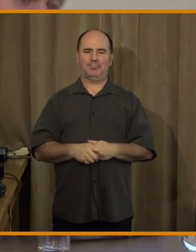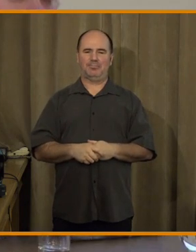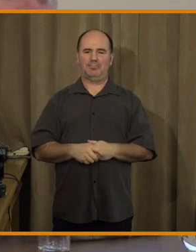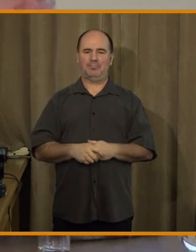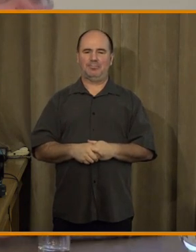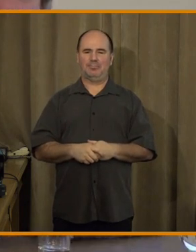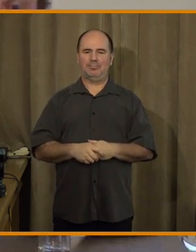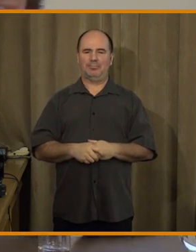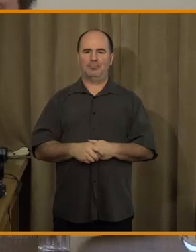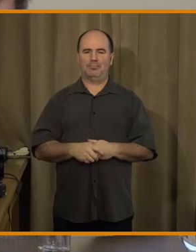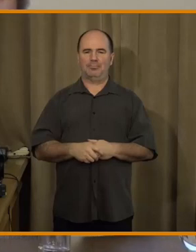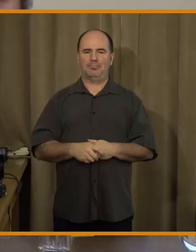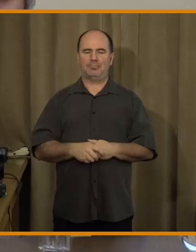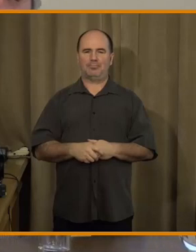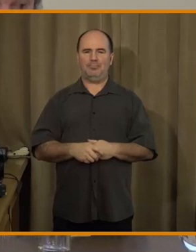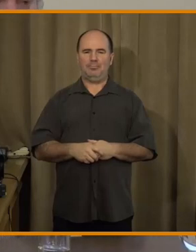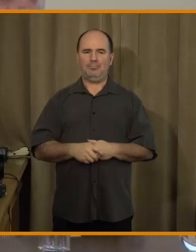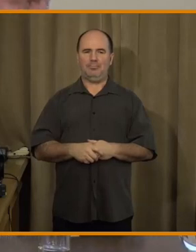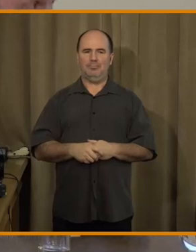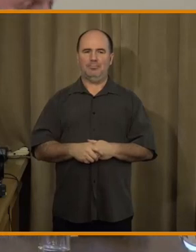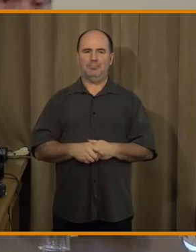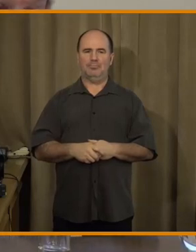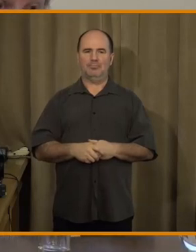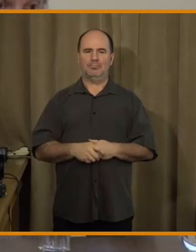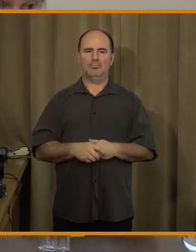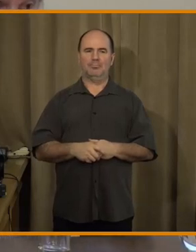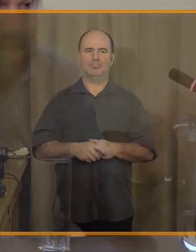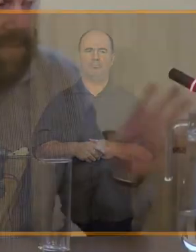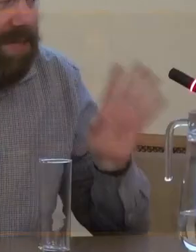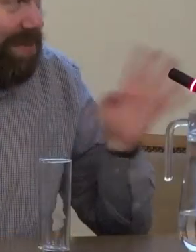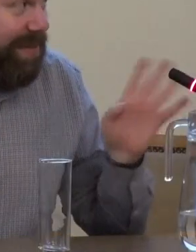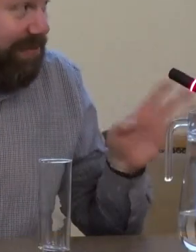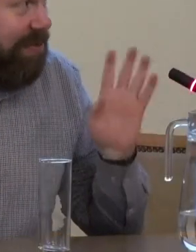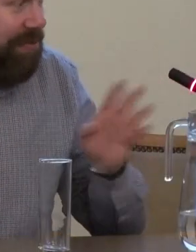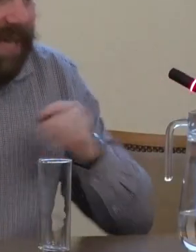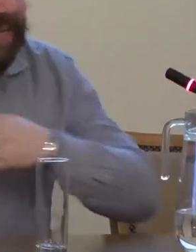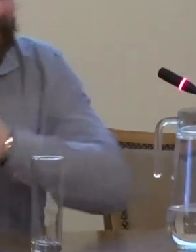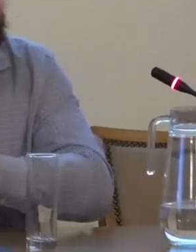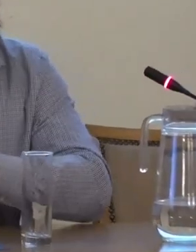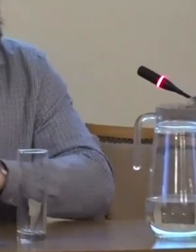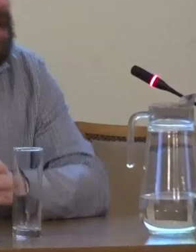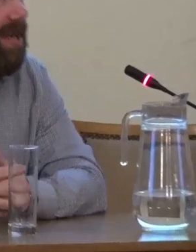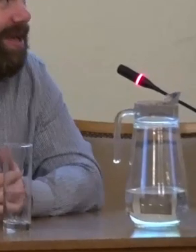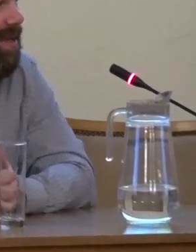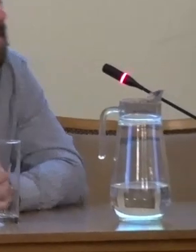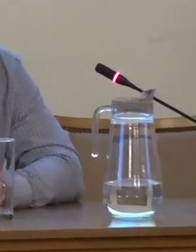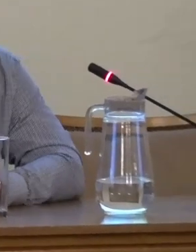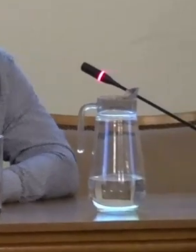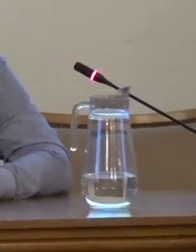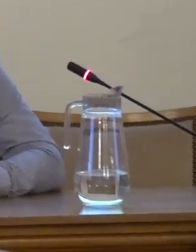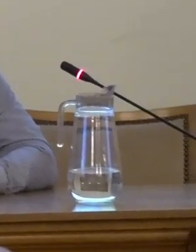takže bylo A to zrovna přijeli to, jak to bylo možná. To bylo zvíště nebo a zvíště.